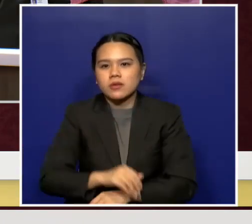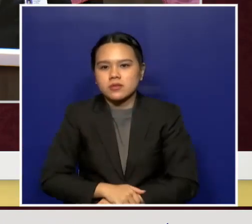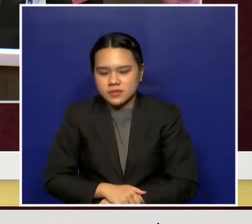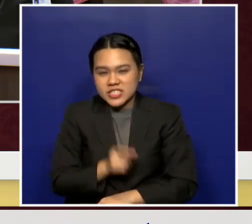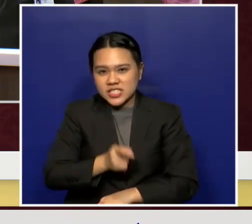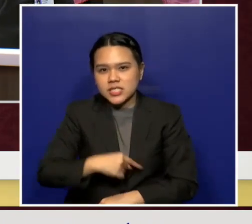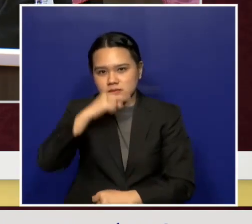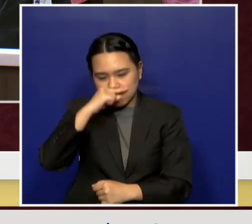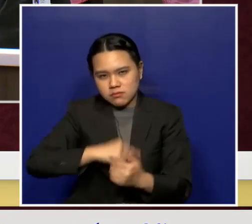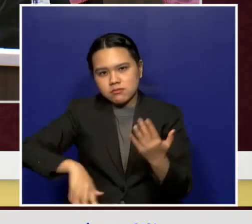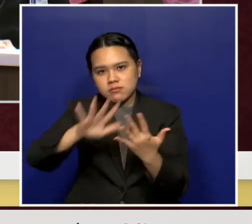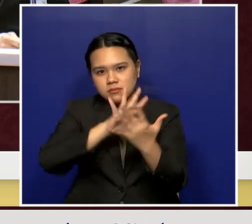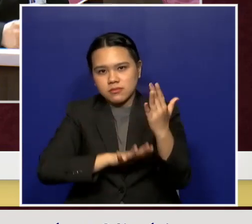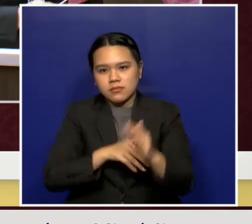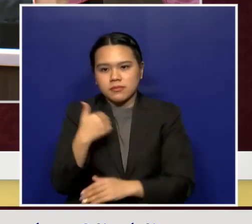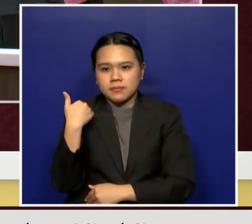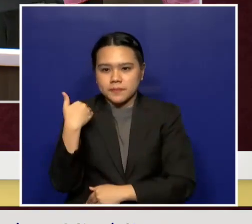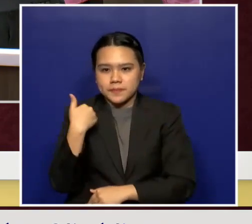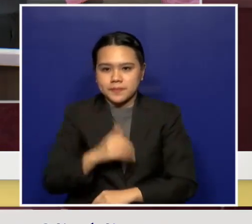รงนี้เลย